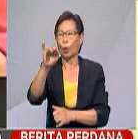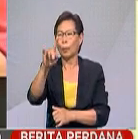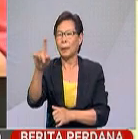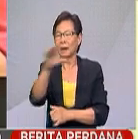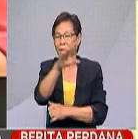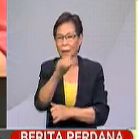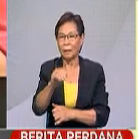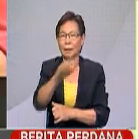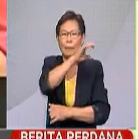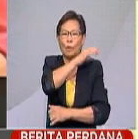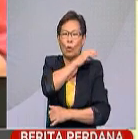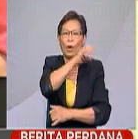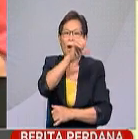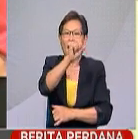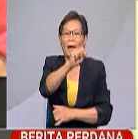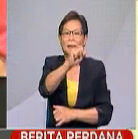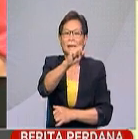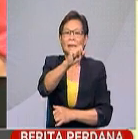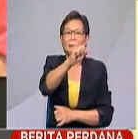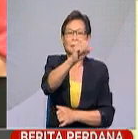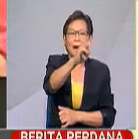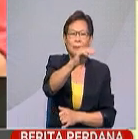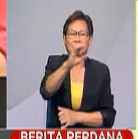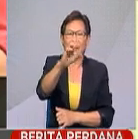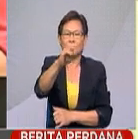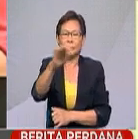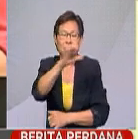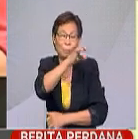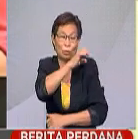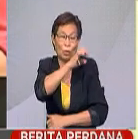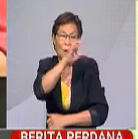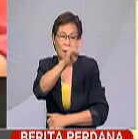dan Pengerusi Suruhanjaya Komunikasi dan Multimedia MCMC